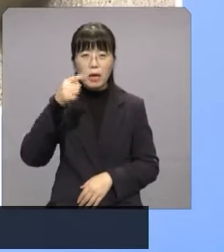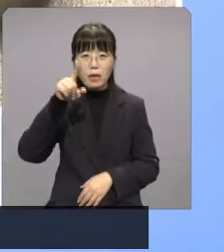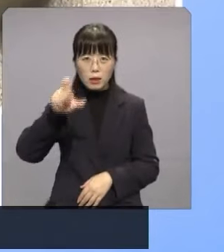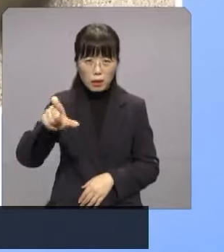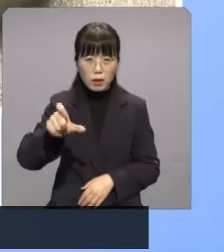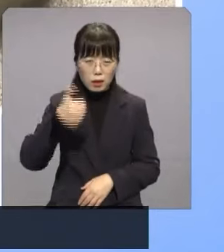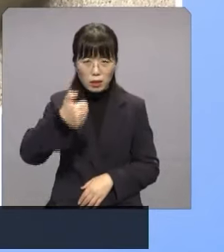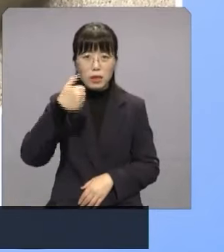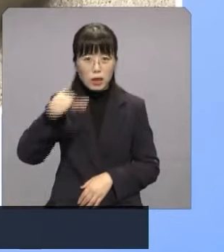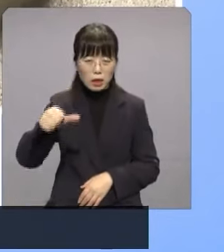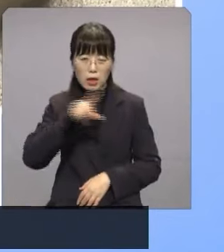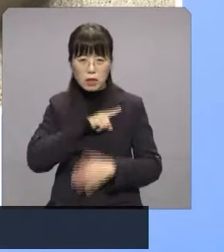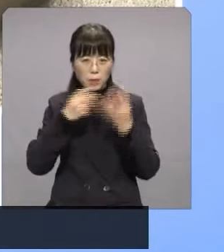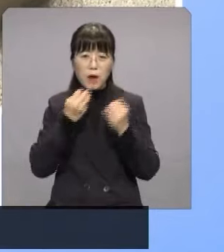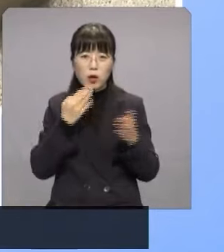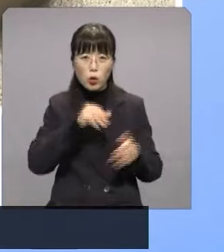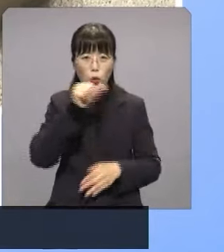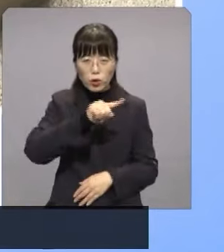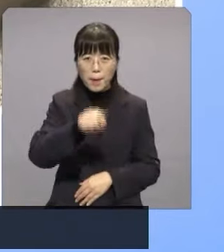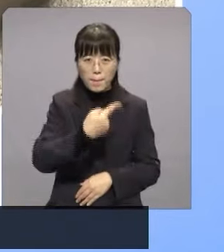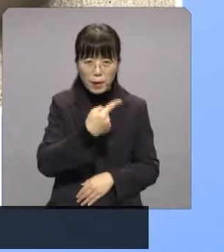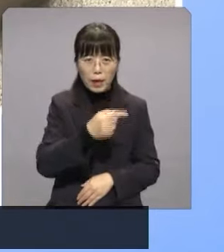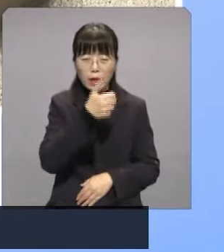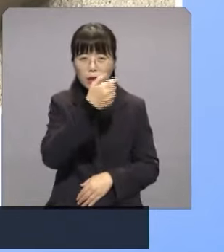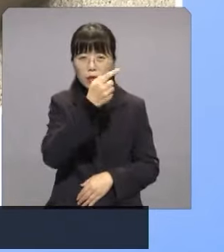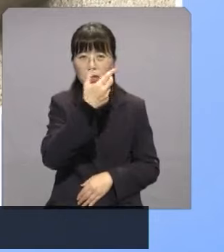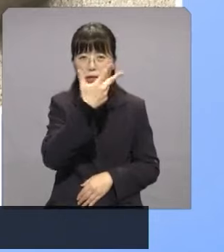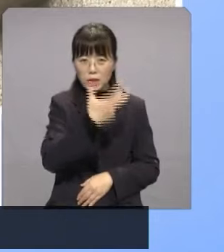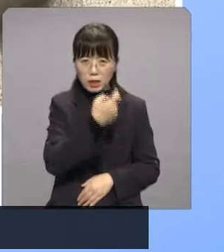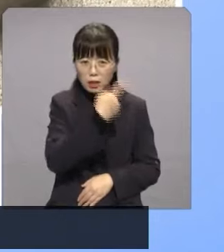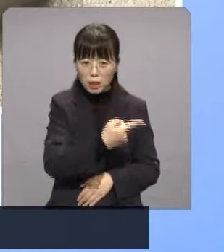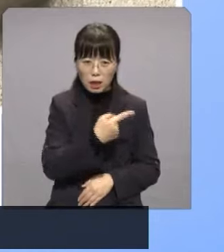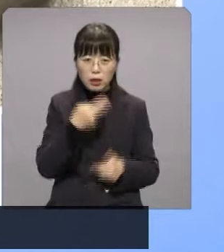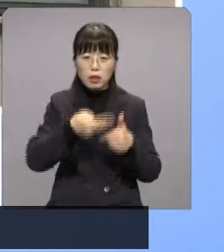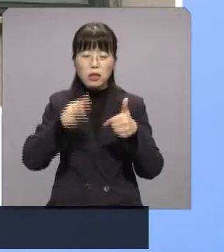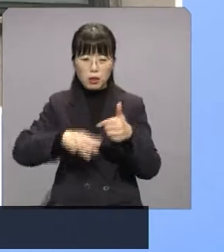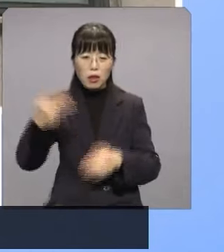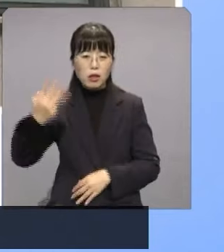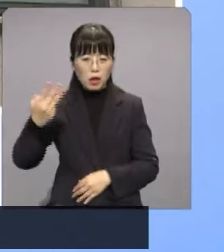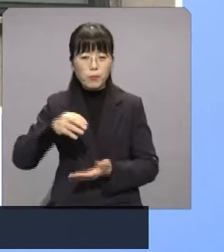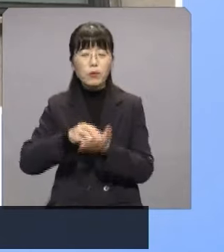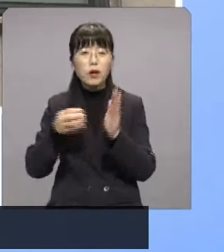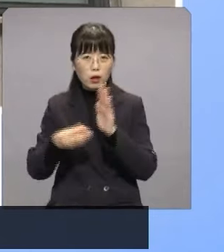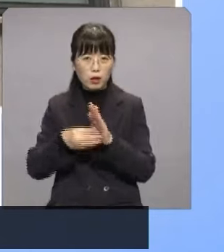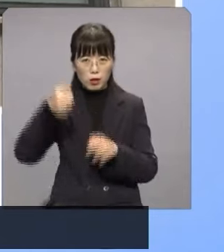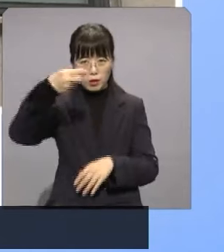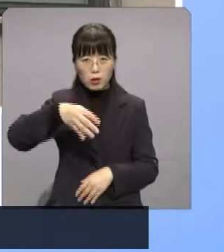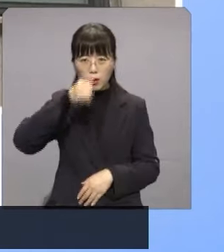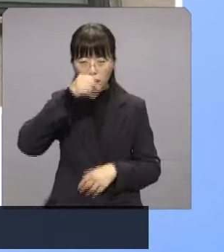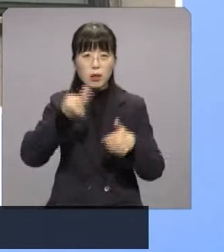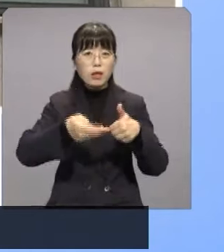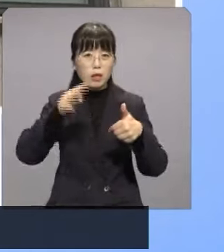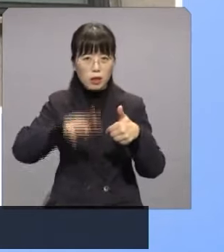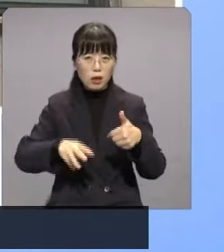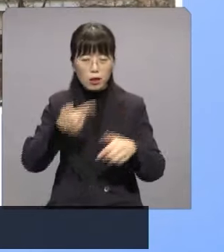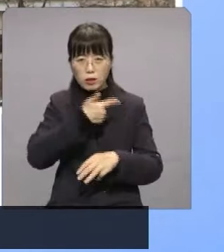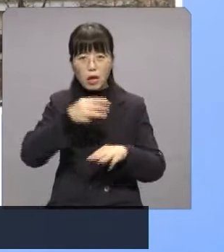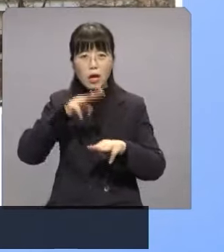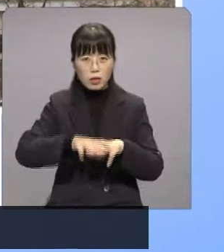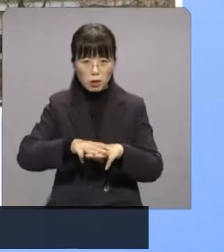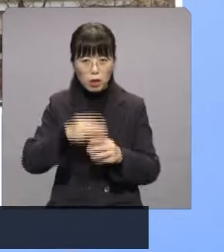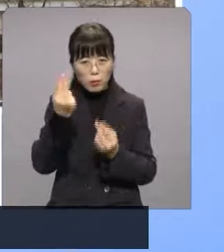6,555건으로 가장 많았고요. 경기가 5,171건, 인천이 한 3,000건가량으로 그 뒤를 이었습니다. 물론 인천은